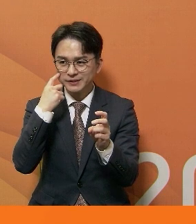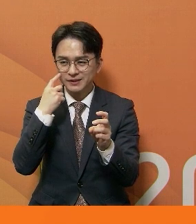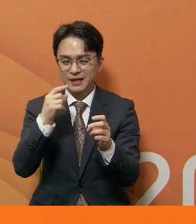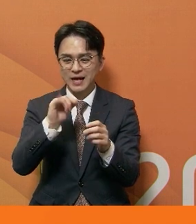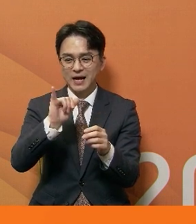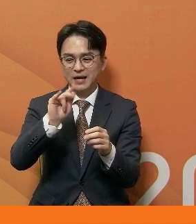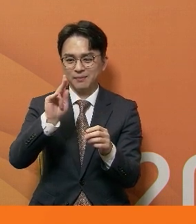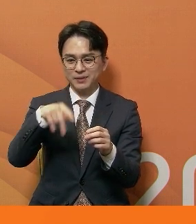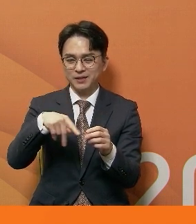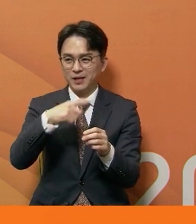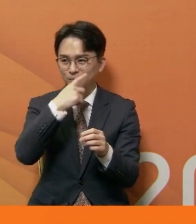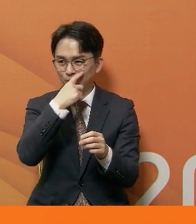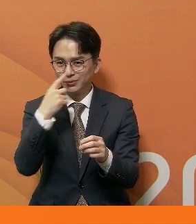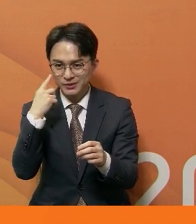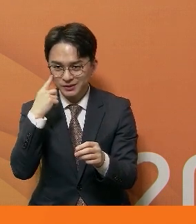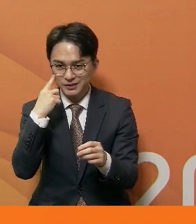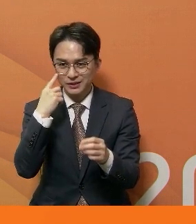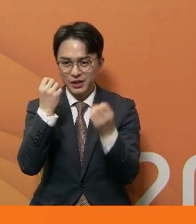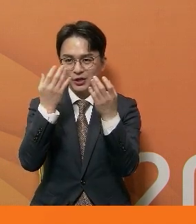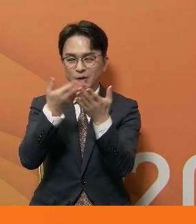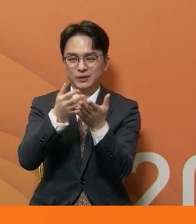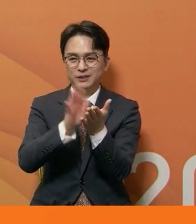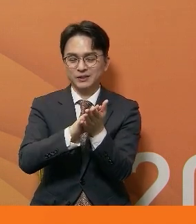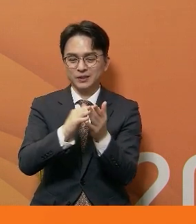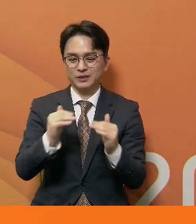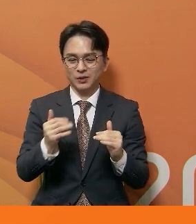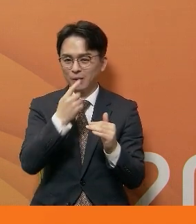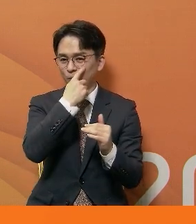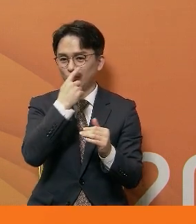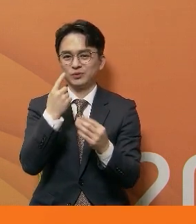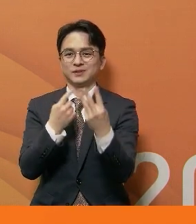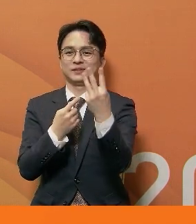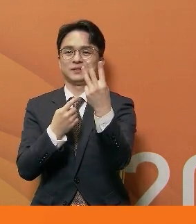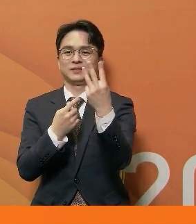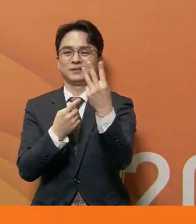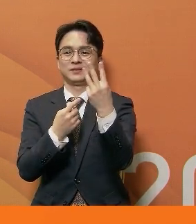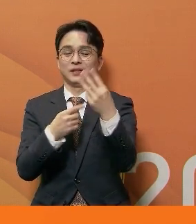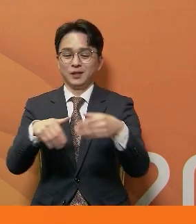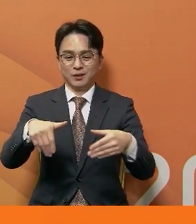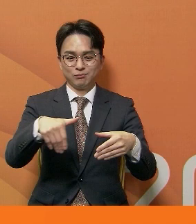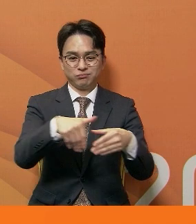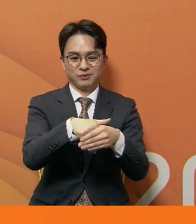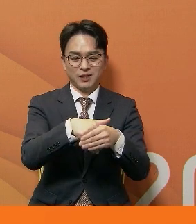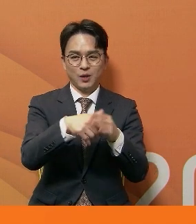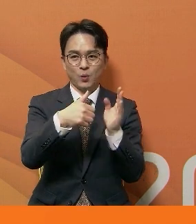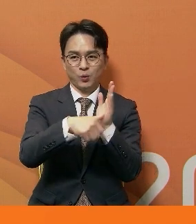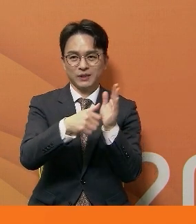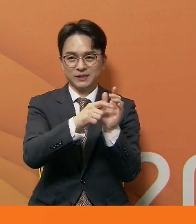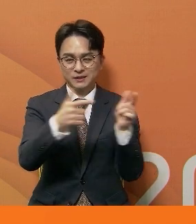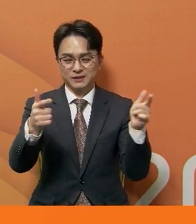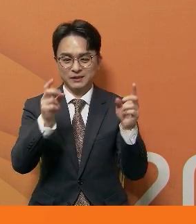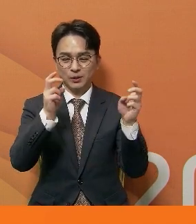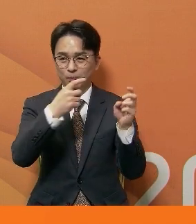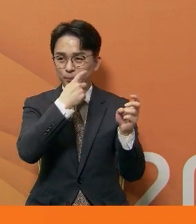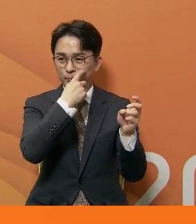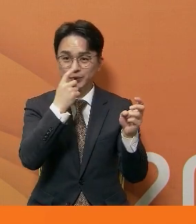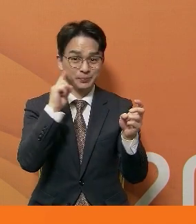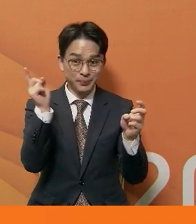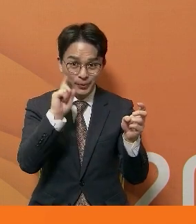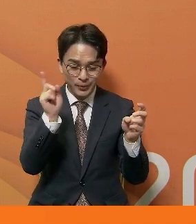k컨테이지 혁신 성장 보증으로 구성이 되어 있습니다 문화콘텐츠 기업보증은